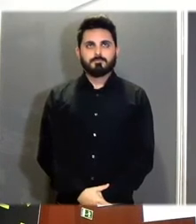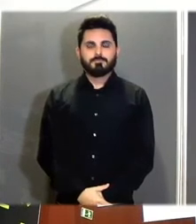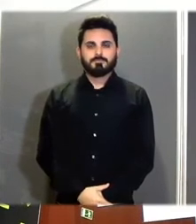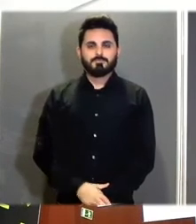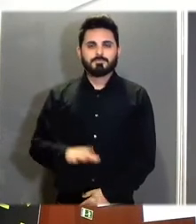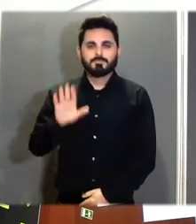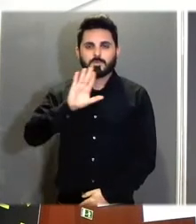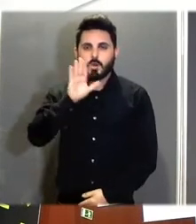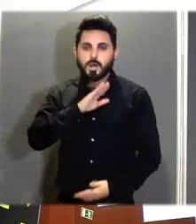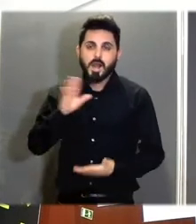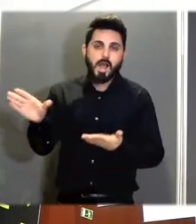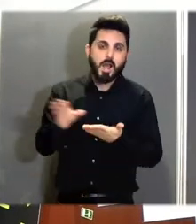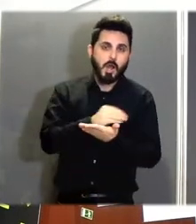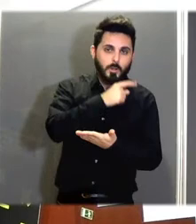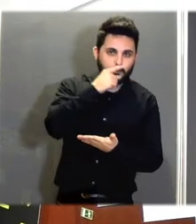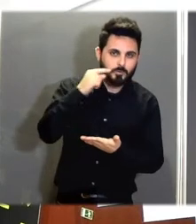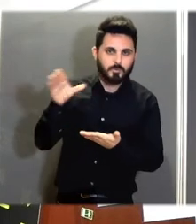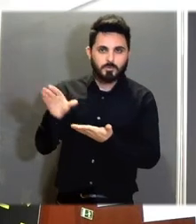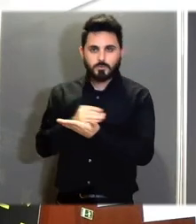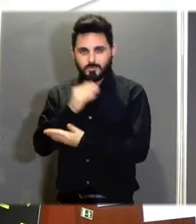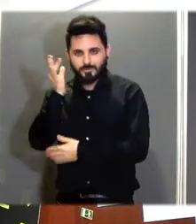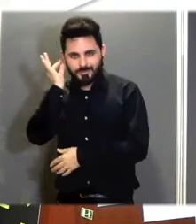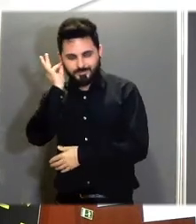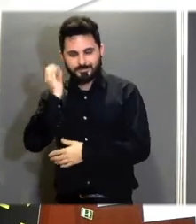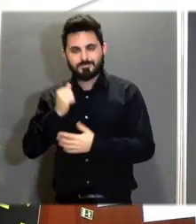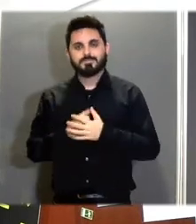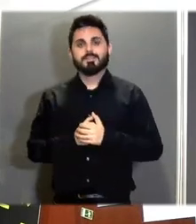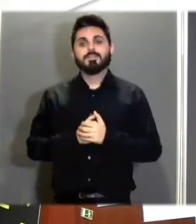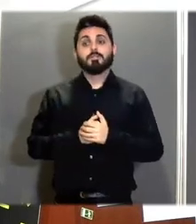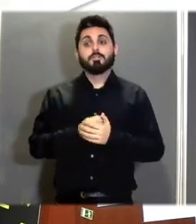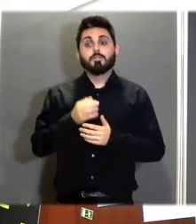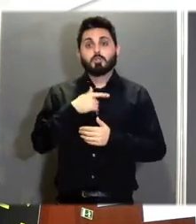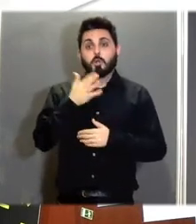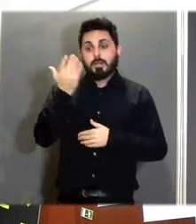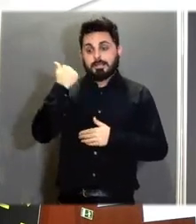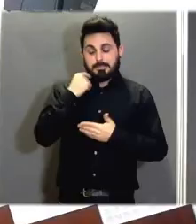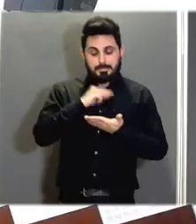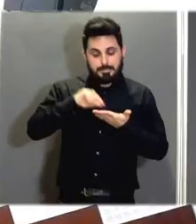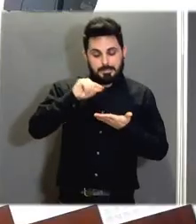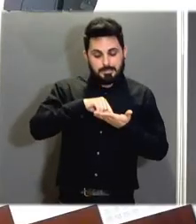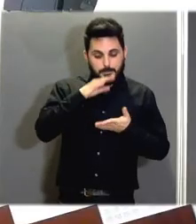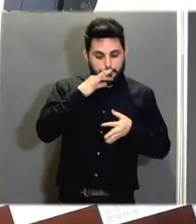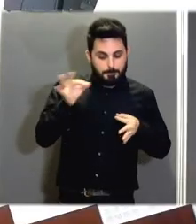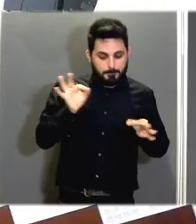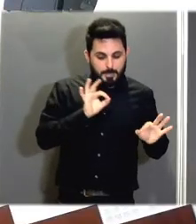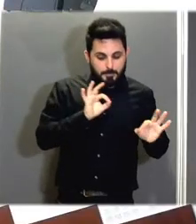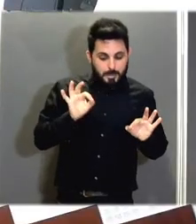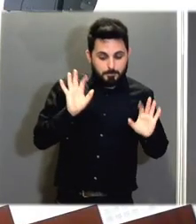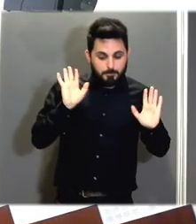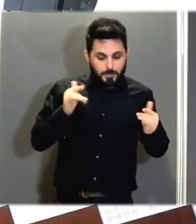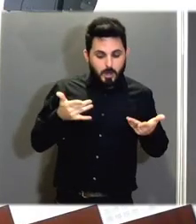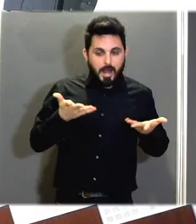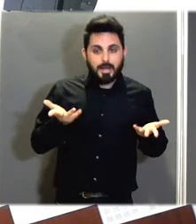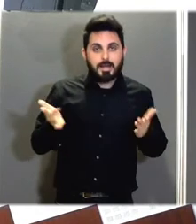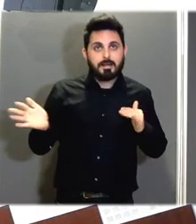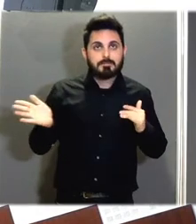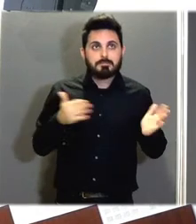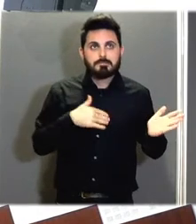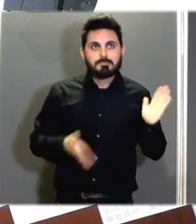Hola a totes i a tots. La veritat és que tenia algunes coses apuntades que han volat pels aires amb